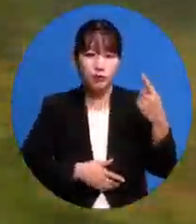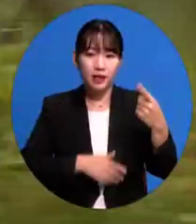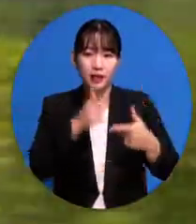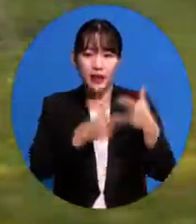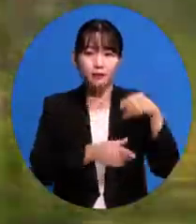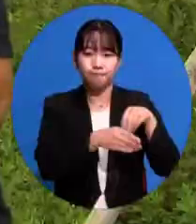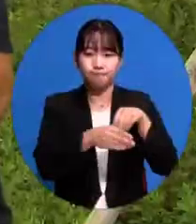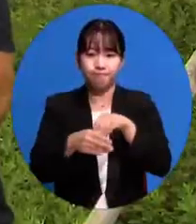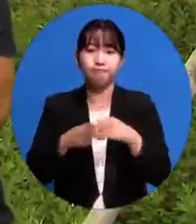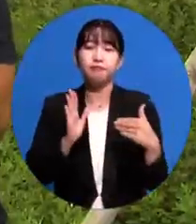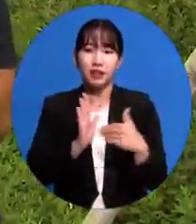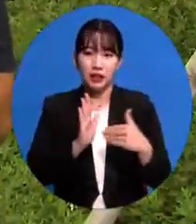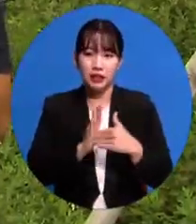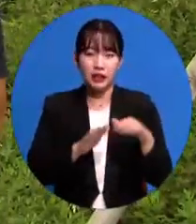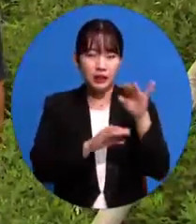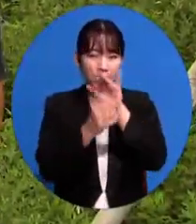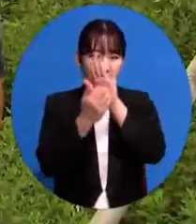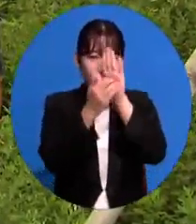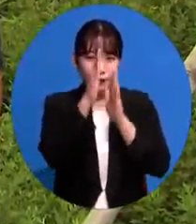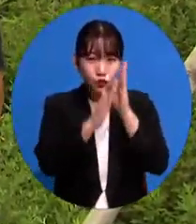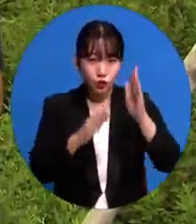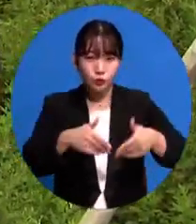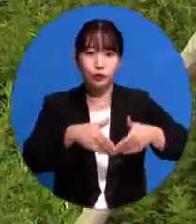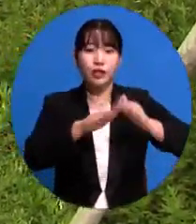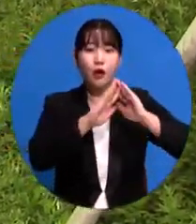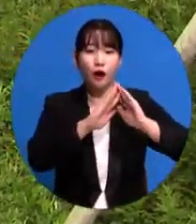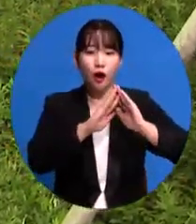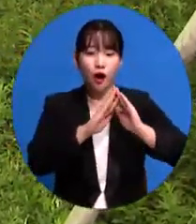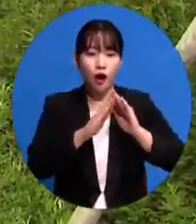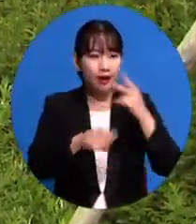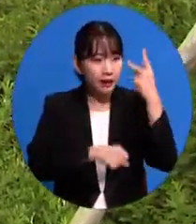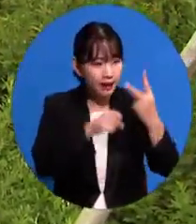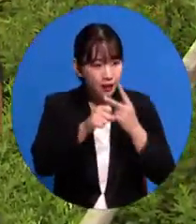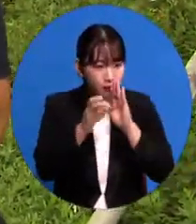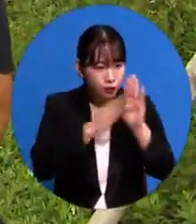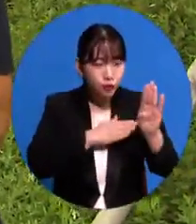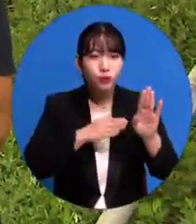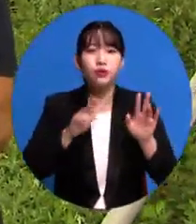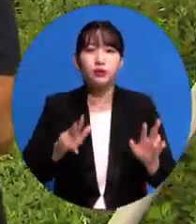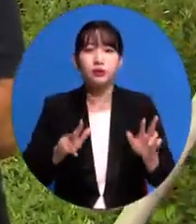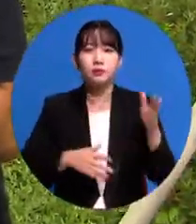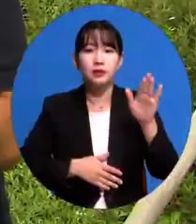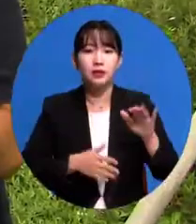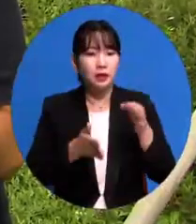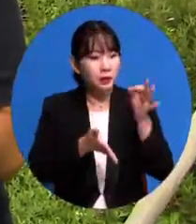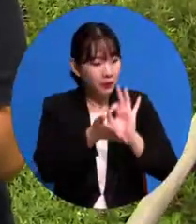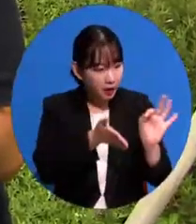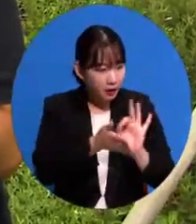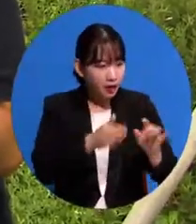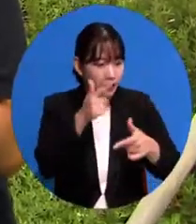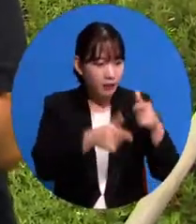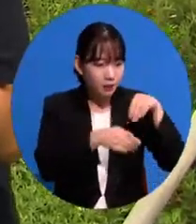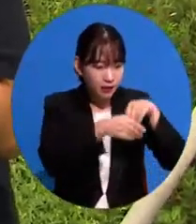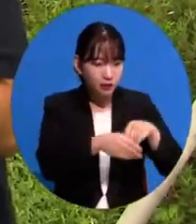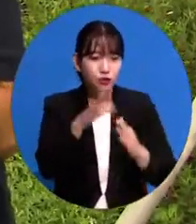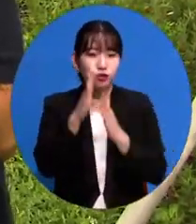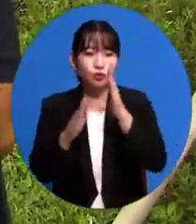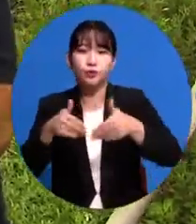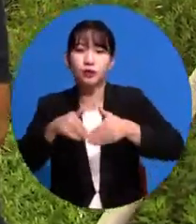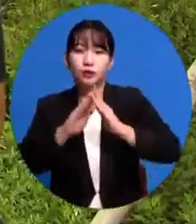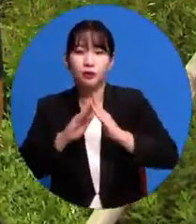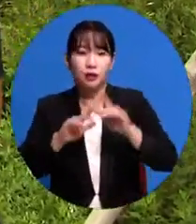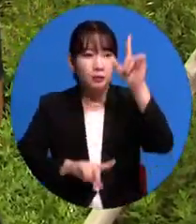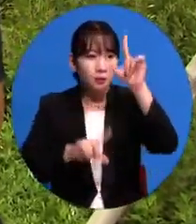2,891그루를 심었습니다. 미세먼지 차단숲을 조성한 지 2년이 지났지만 돈을 써서 나무를 심고 숲을